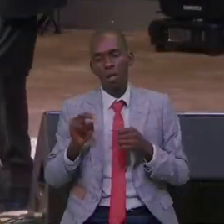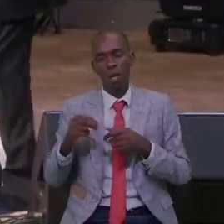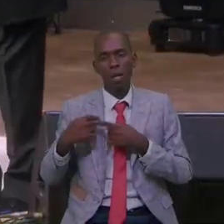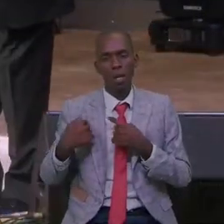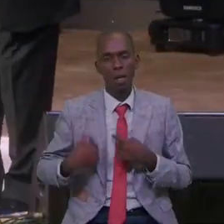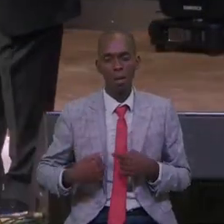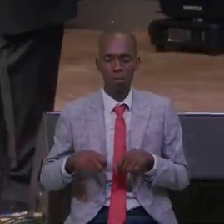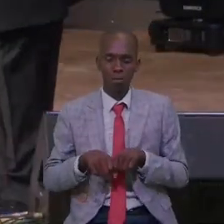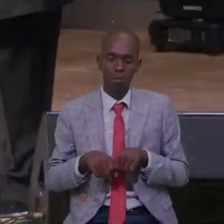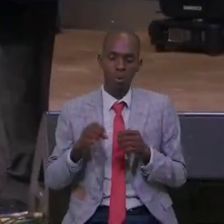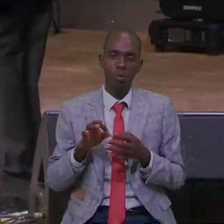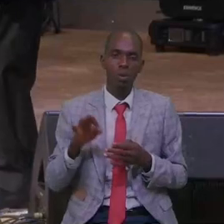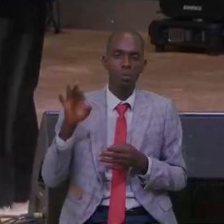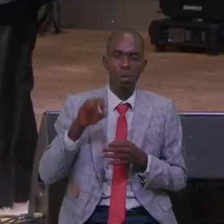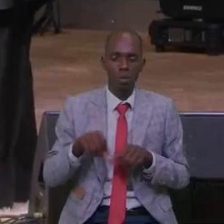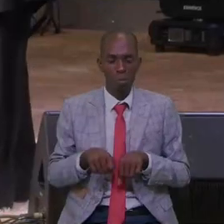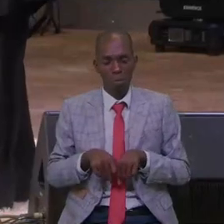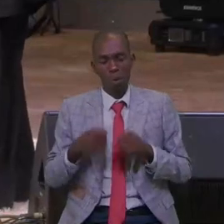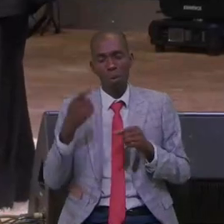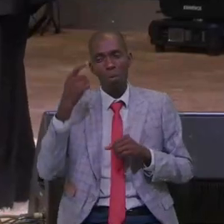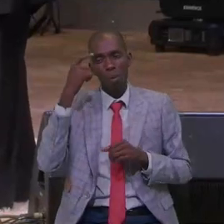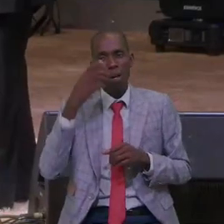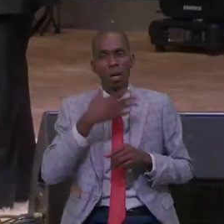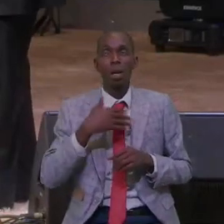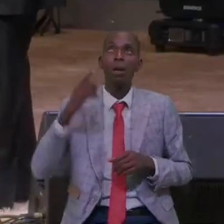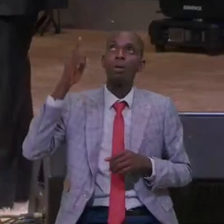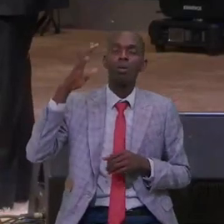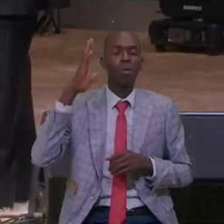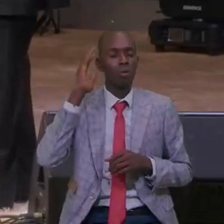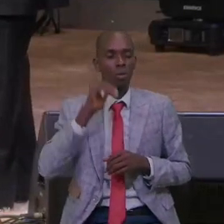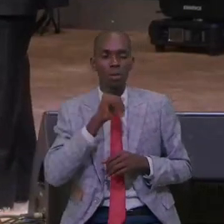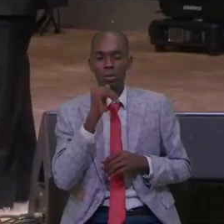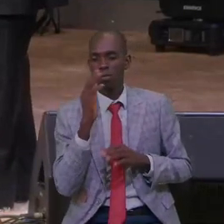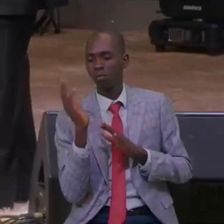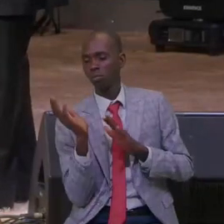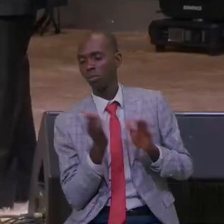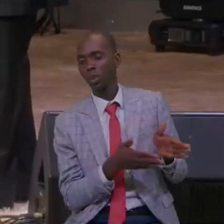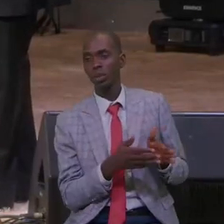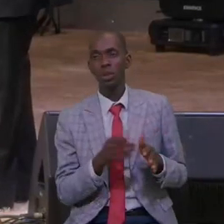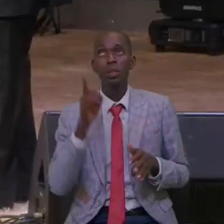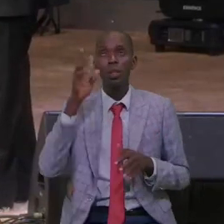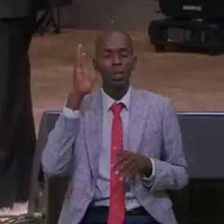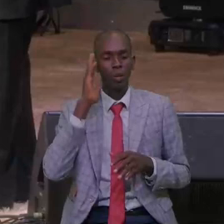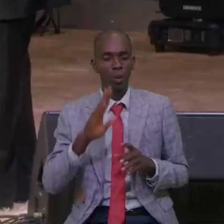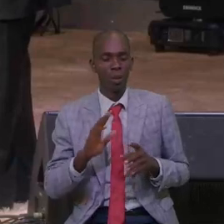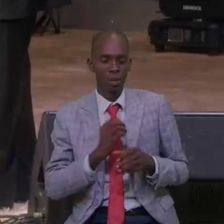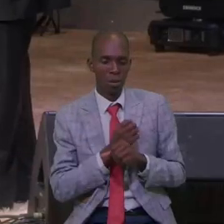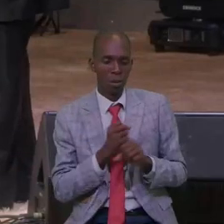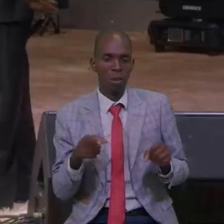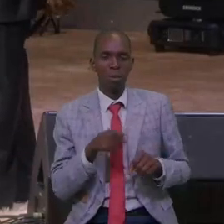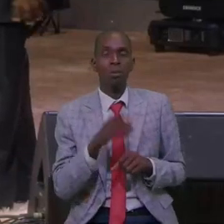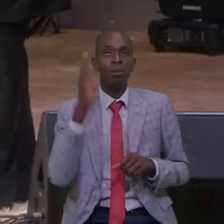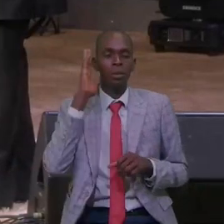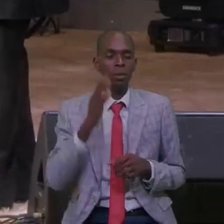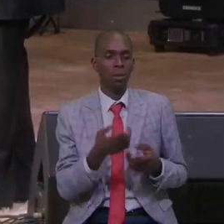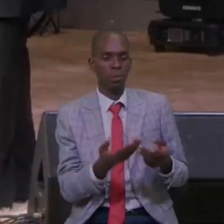l'esprit brisé, et ce Dieu ne va pas mépriser, il sera converti, il sera sauvé, il viendra